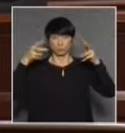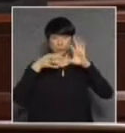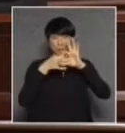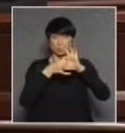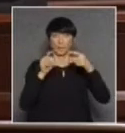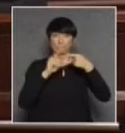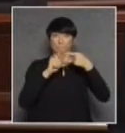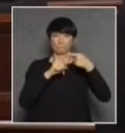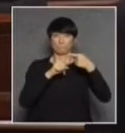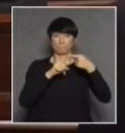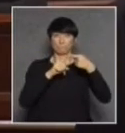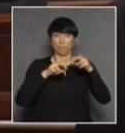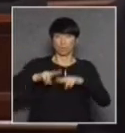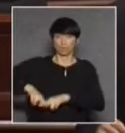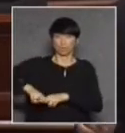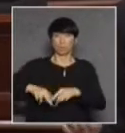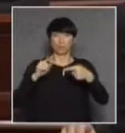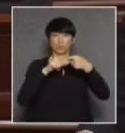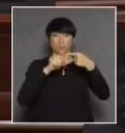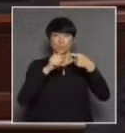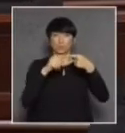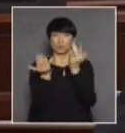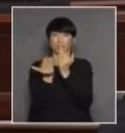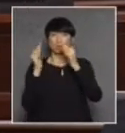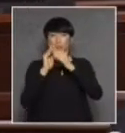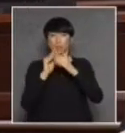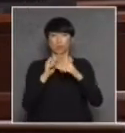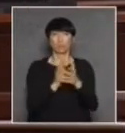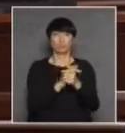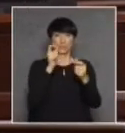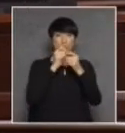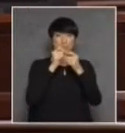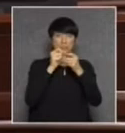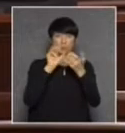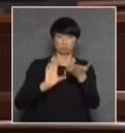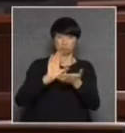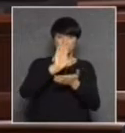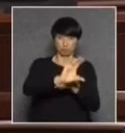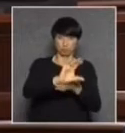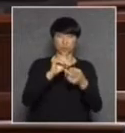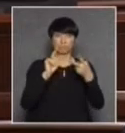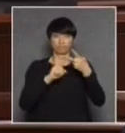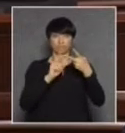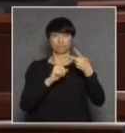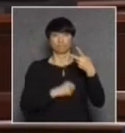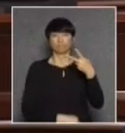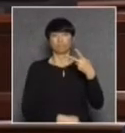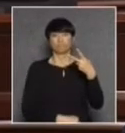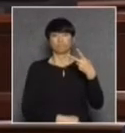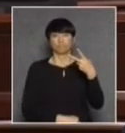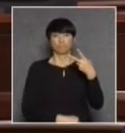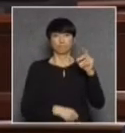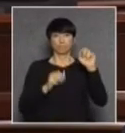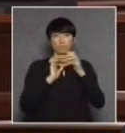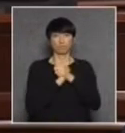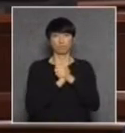咗咩呢，有兩項嘅係學校嘅資訊平台嘅撥款啦，一個呢項目呢係要